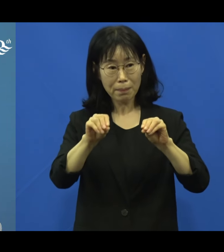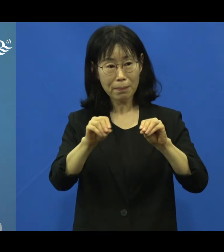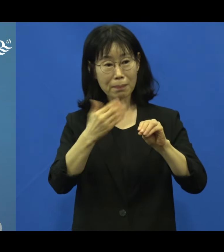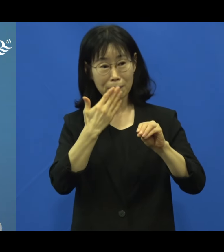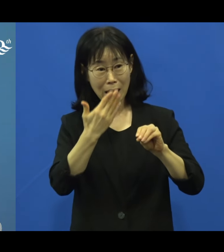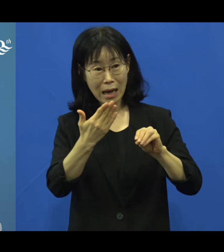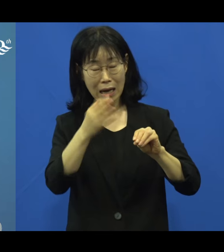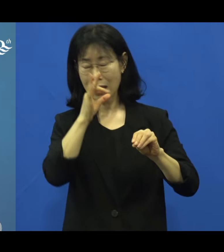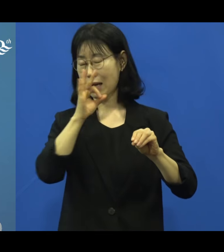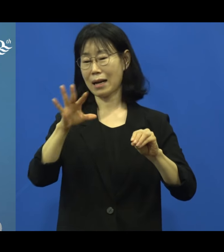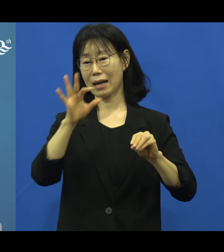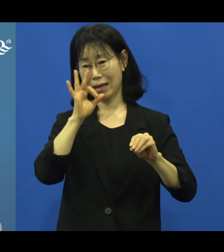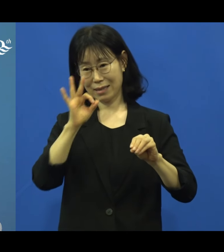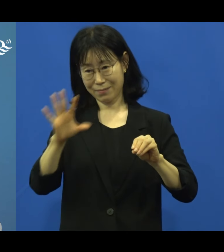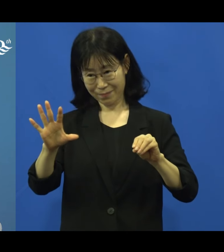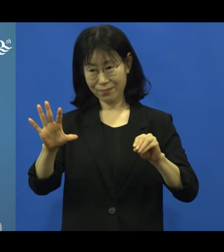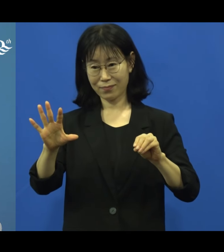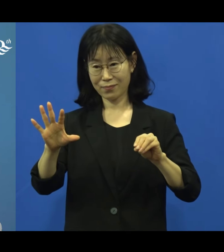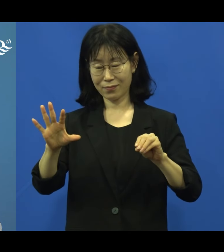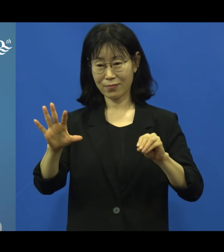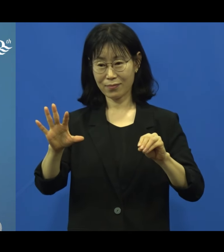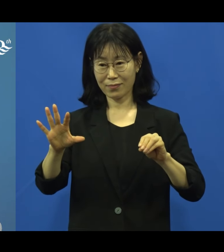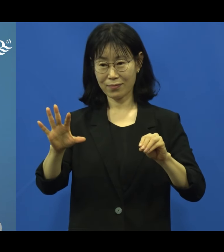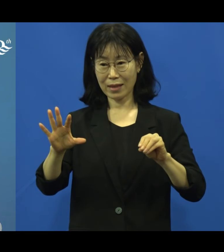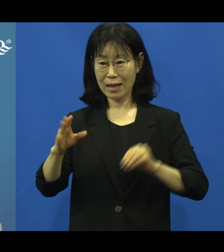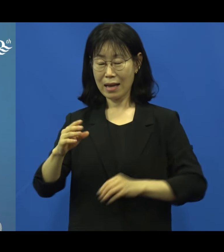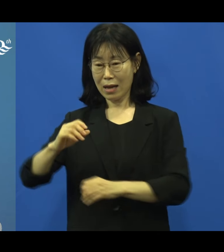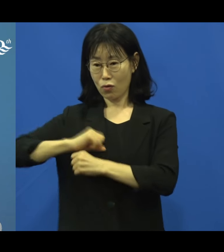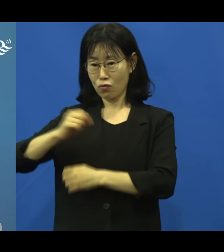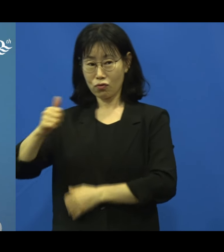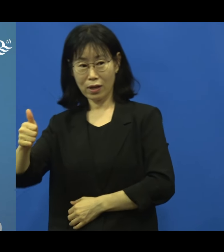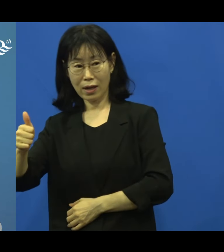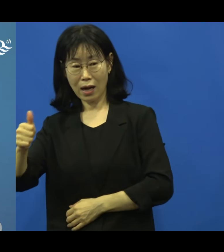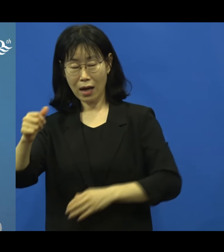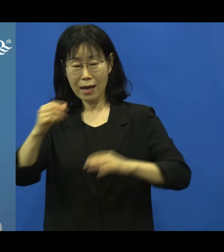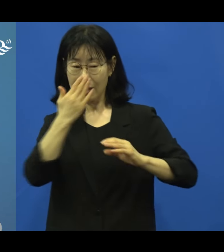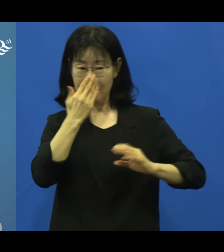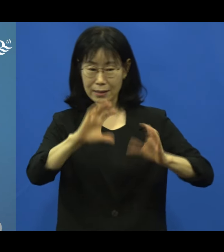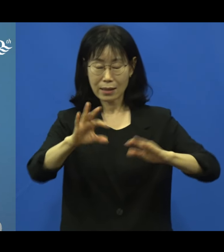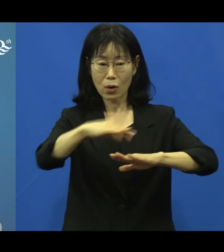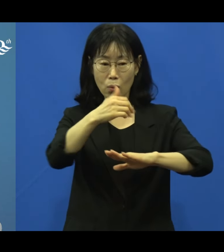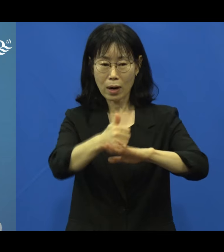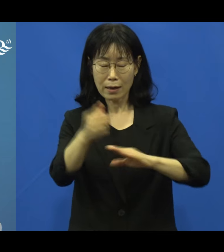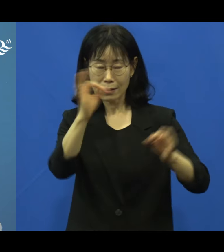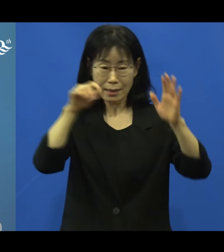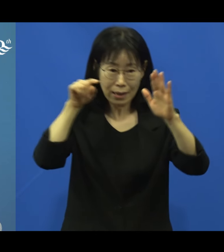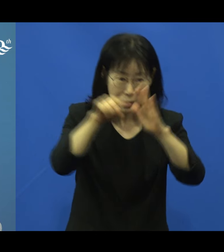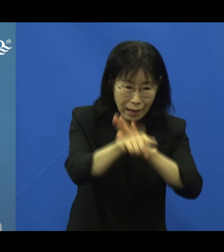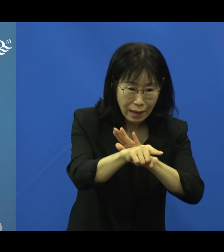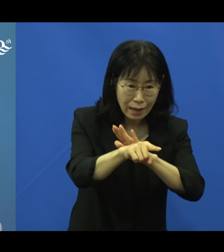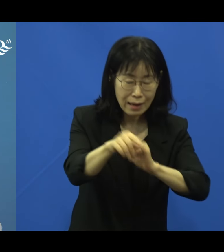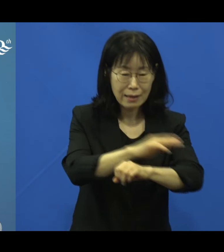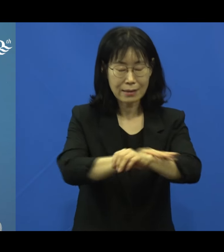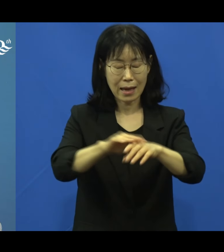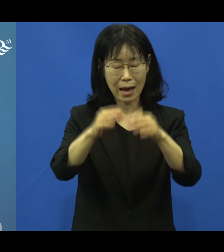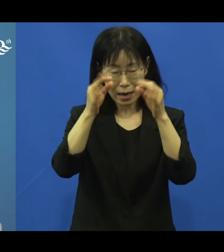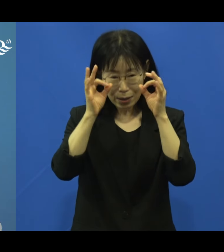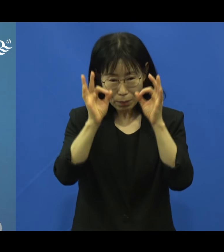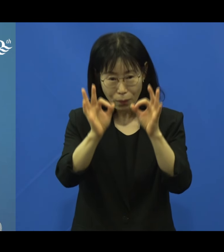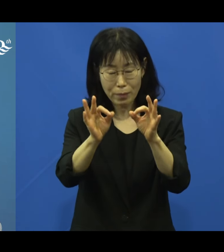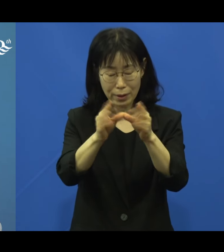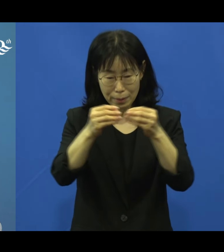살려요. 그러니까 이 왕을 찾아갔다는 말은 뭘 보여주는? 지금까지 그가 살아온 방식을 얘기해 주는 거예요. 아직